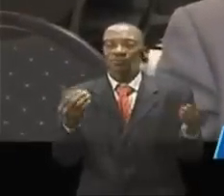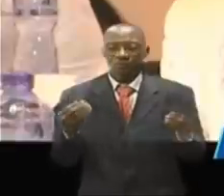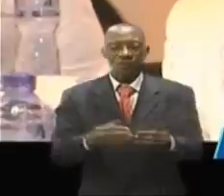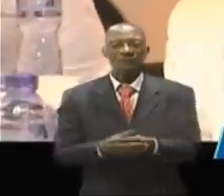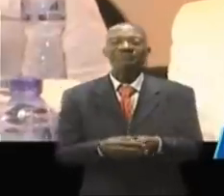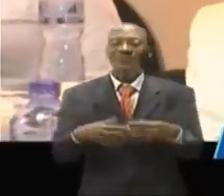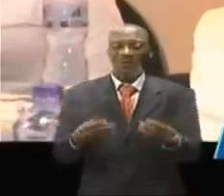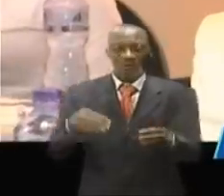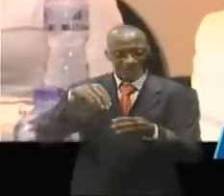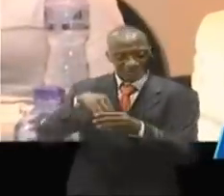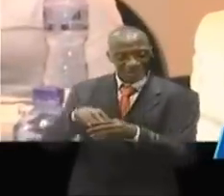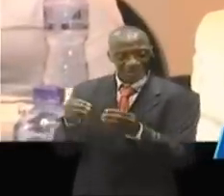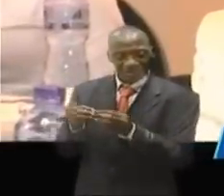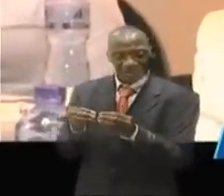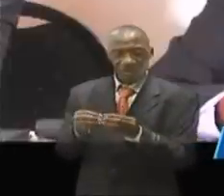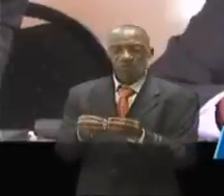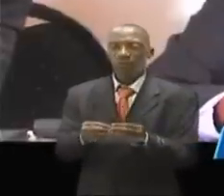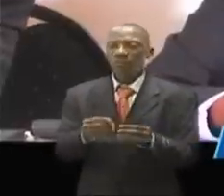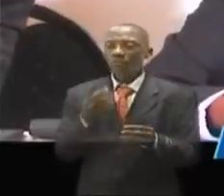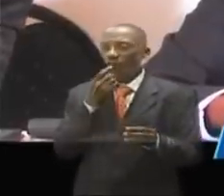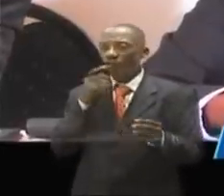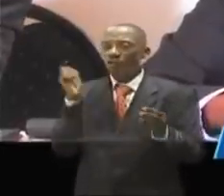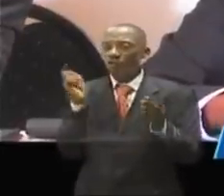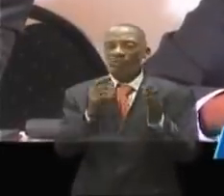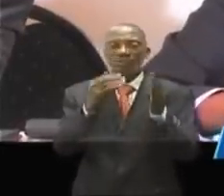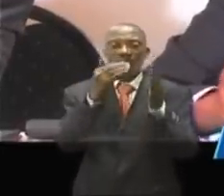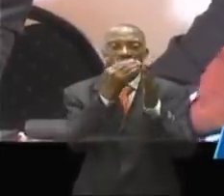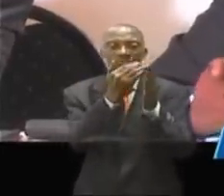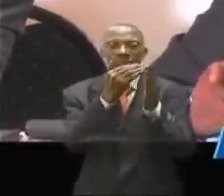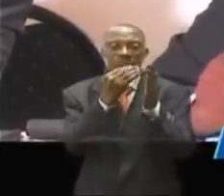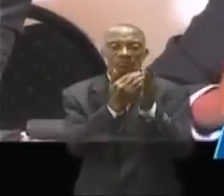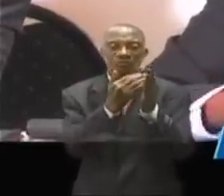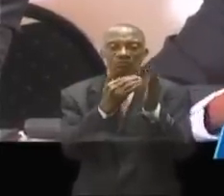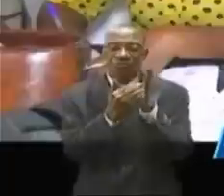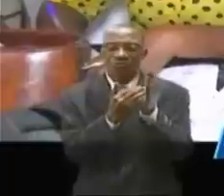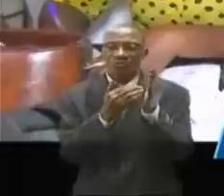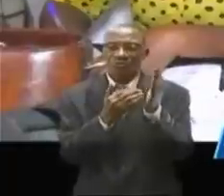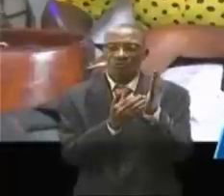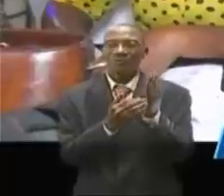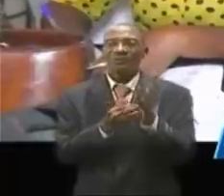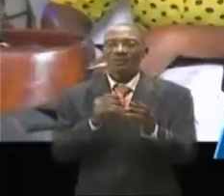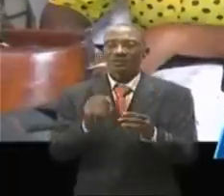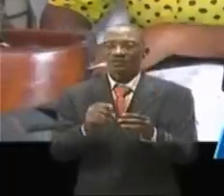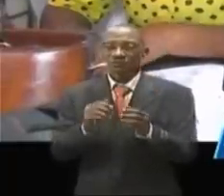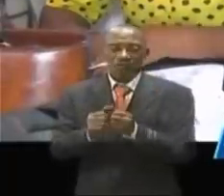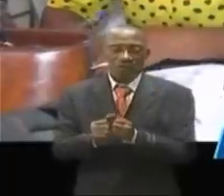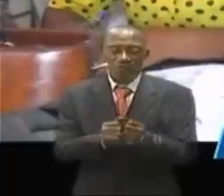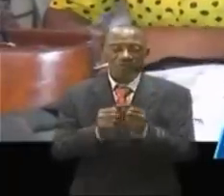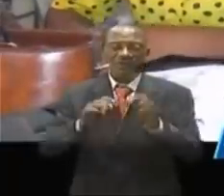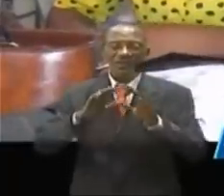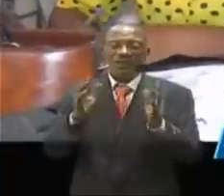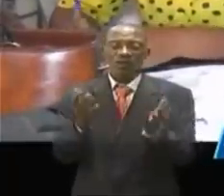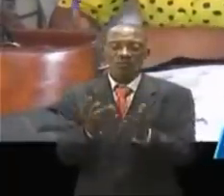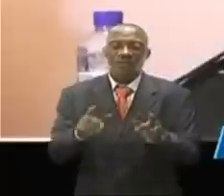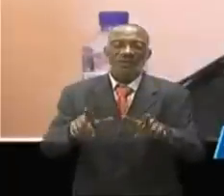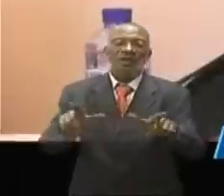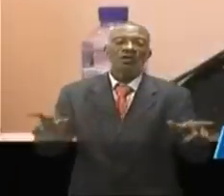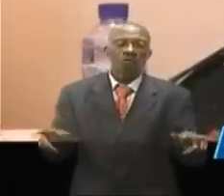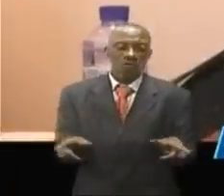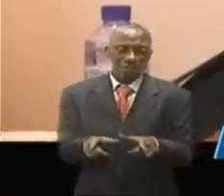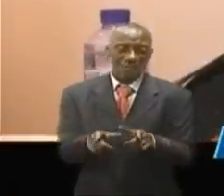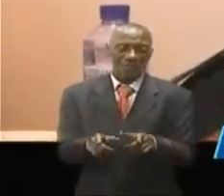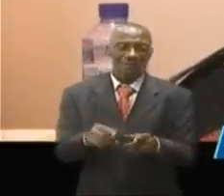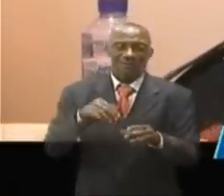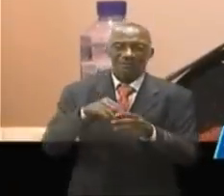recommandations ont été formulées à l'issue des travaux, parmi lesquelles figurent l'accompagnement de la communauté locale par l'éducation environnementale